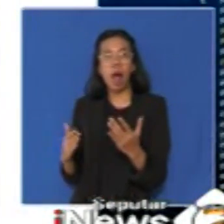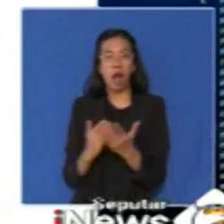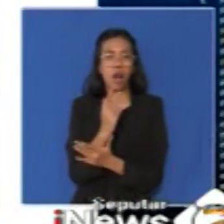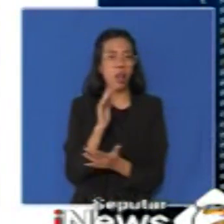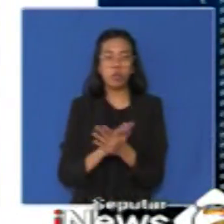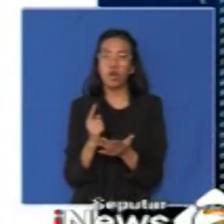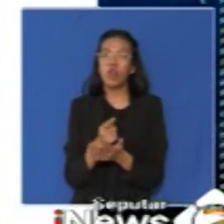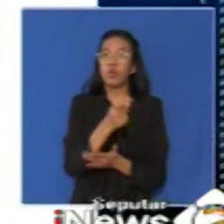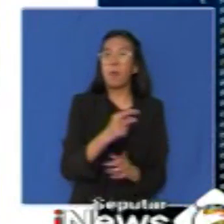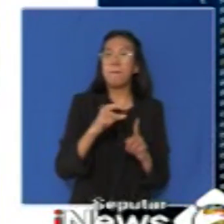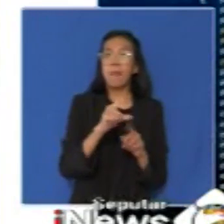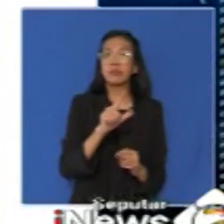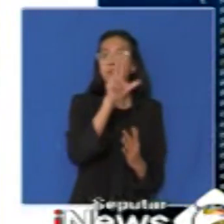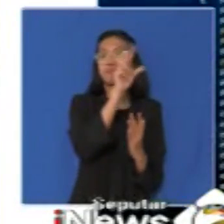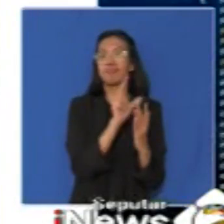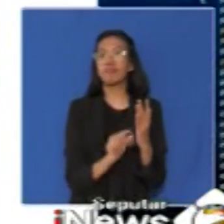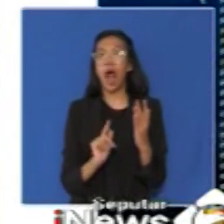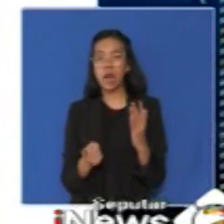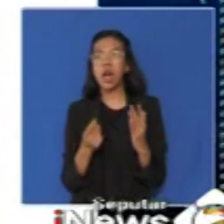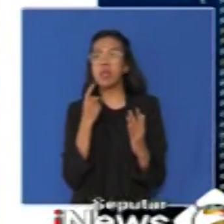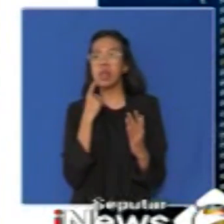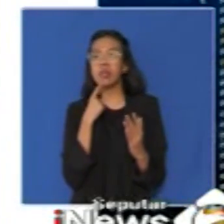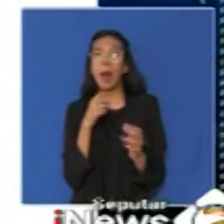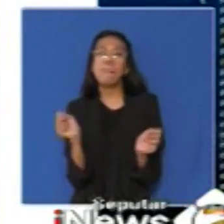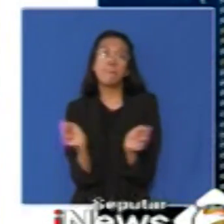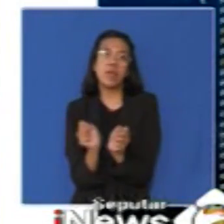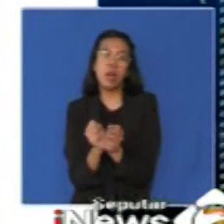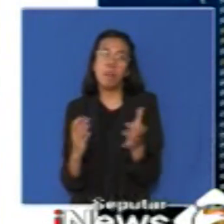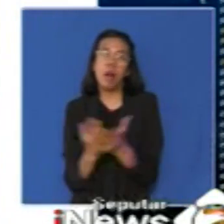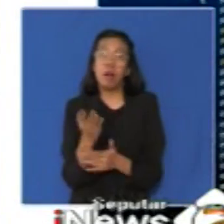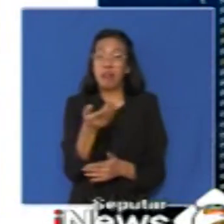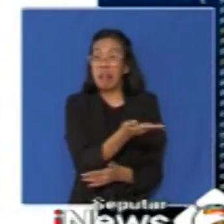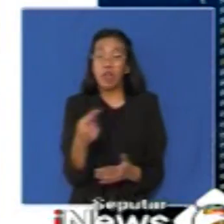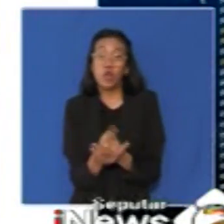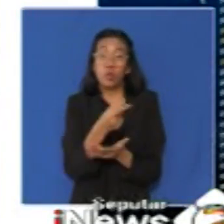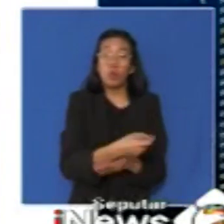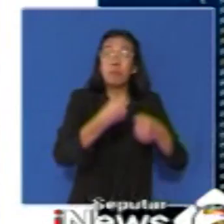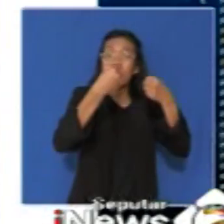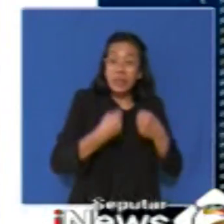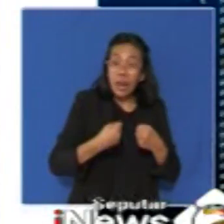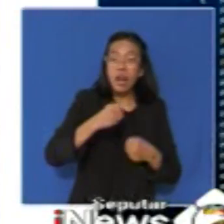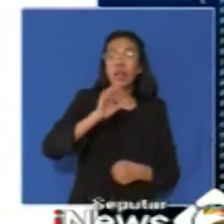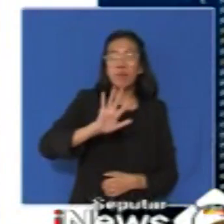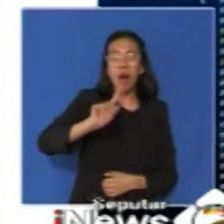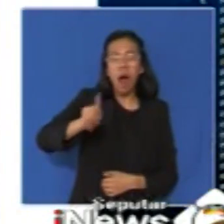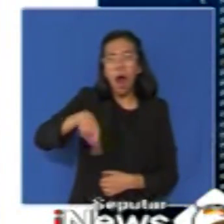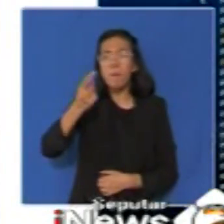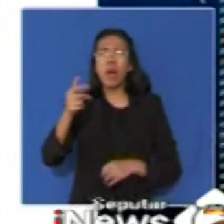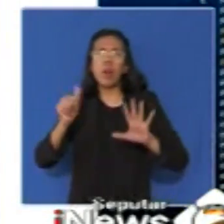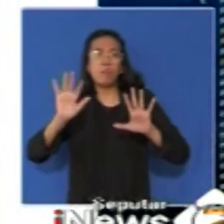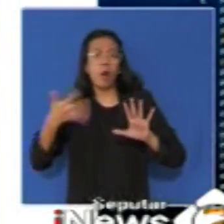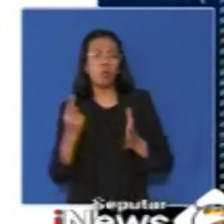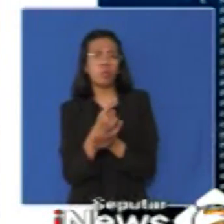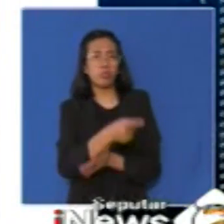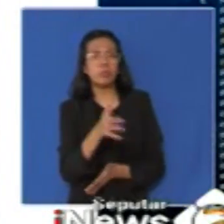dikenakan pasal pasal yang terkait dengan tindak pidana yang hukumannya bisa sampai lima bahkan enam tahun dan denda